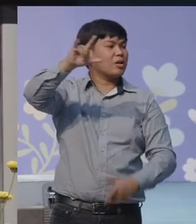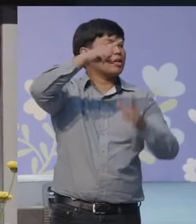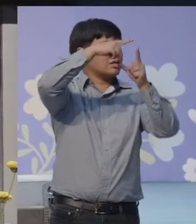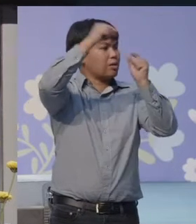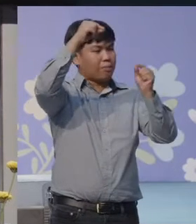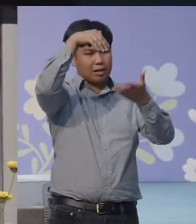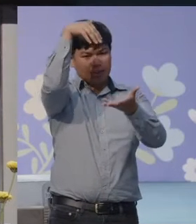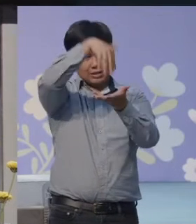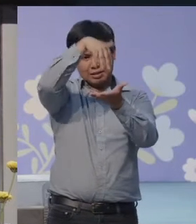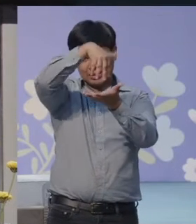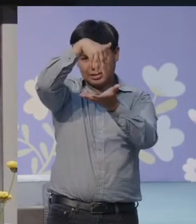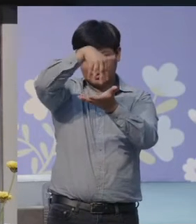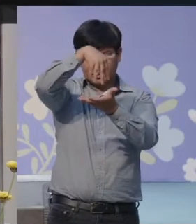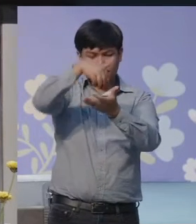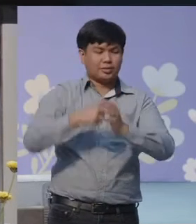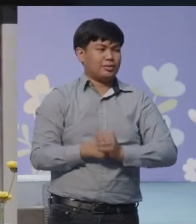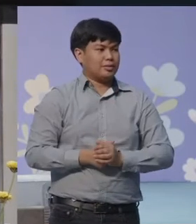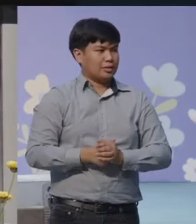Mag-aaral.